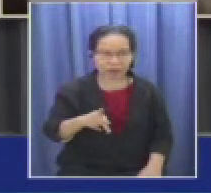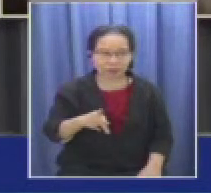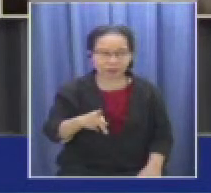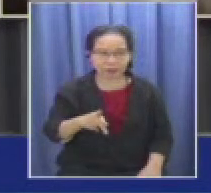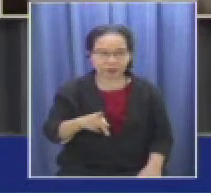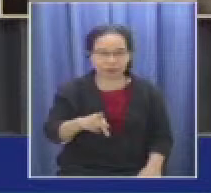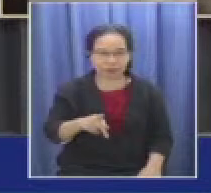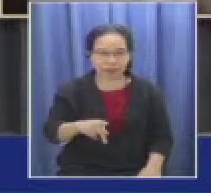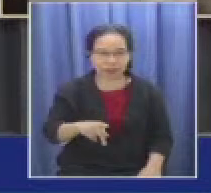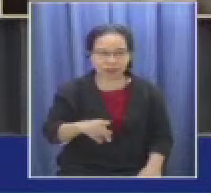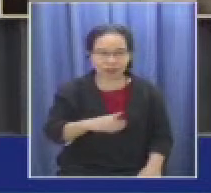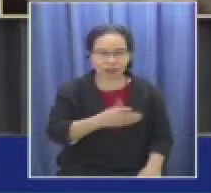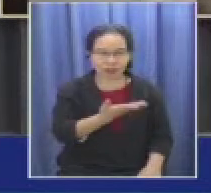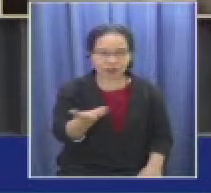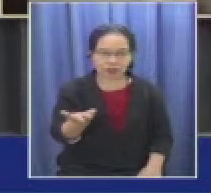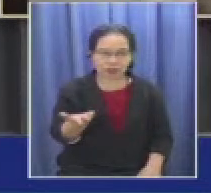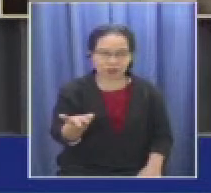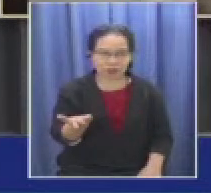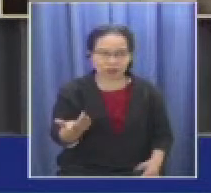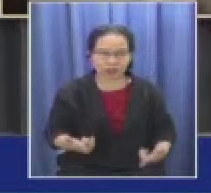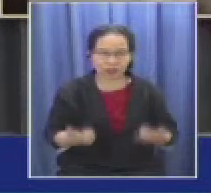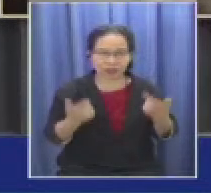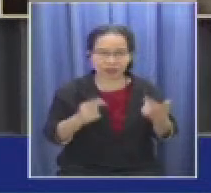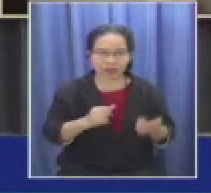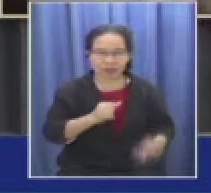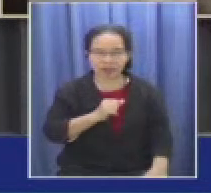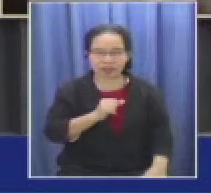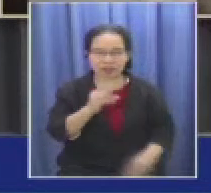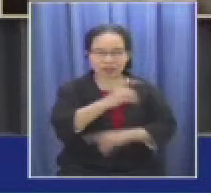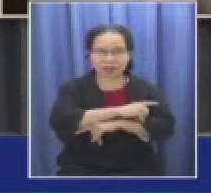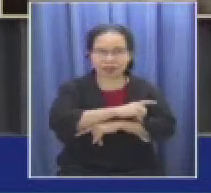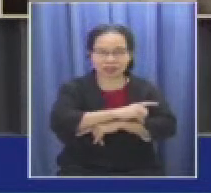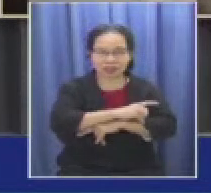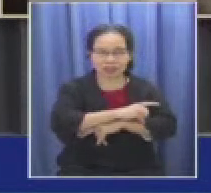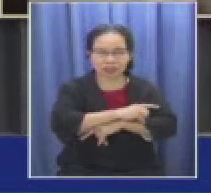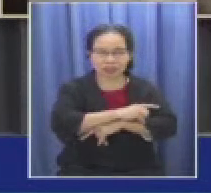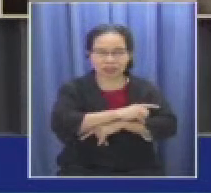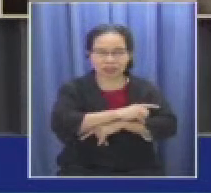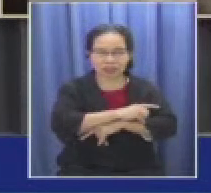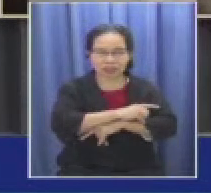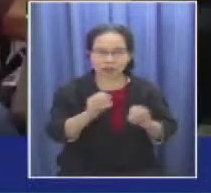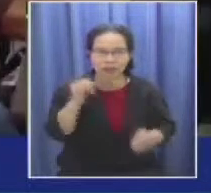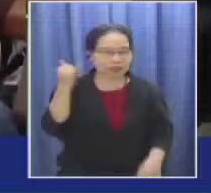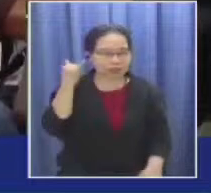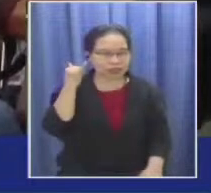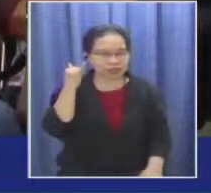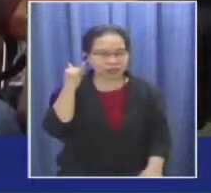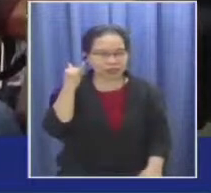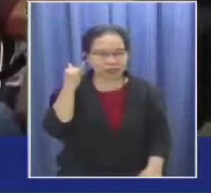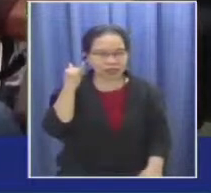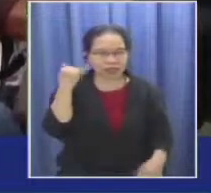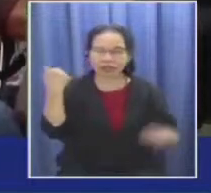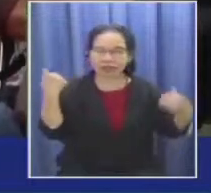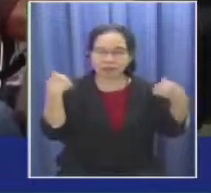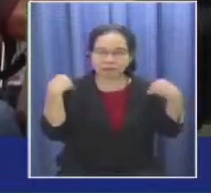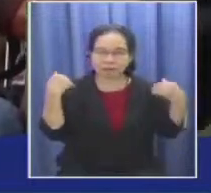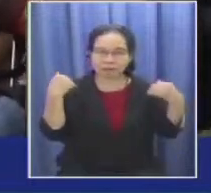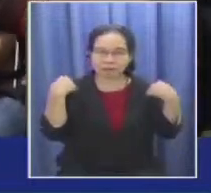everything was wo ne Nyankopon edi nkomo enya dene se obete sa no meye se nansen enya no kure